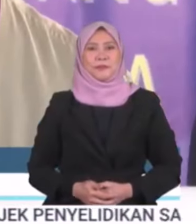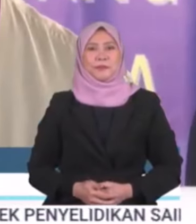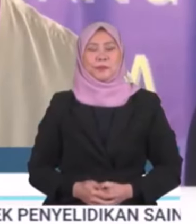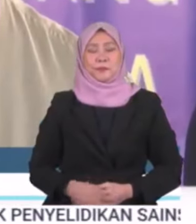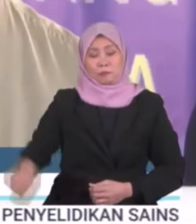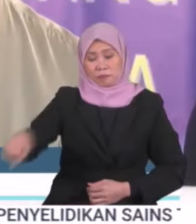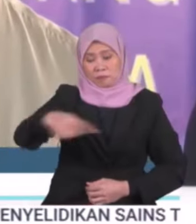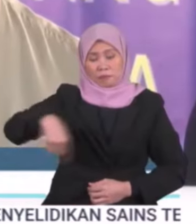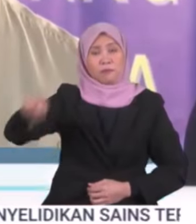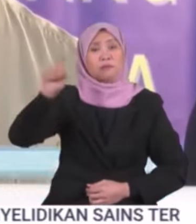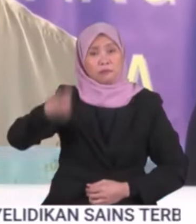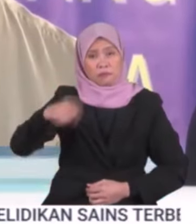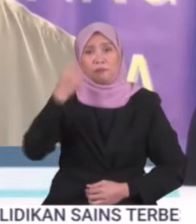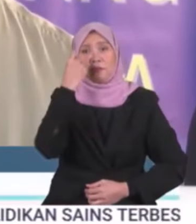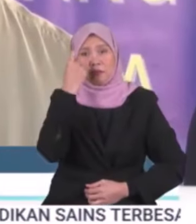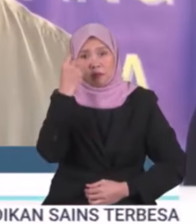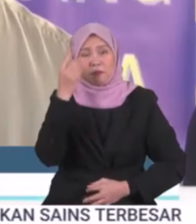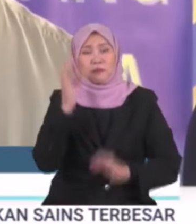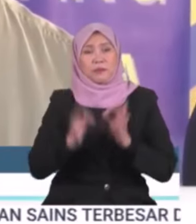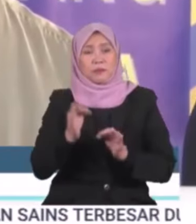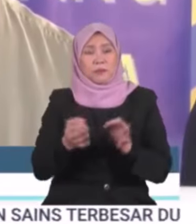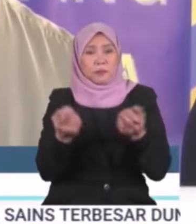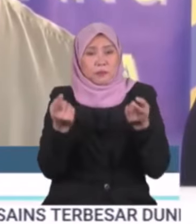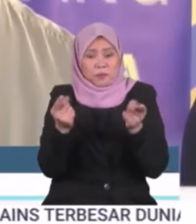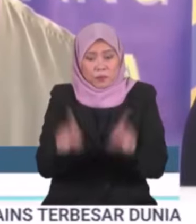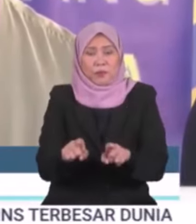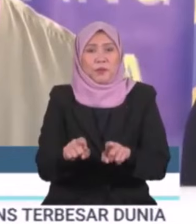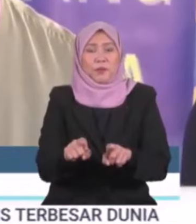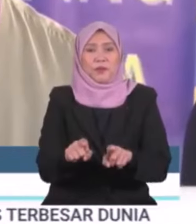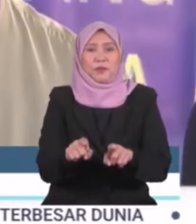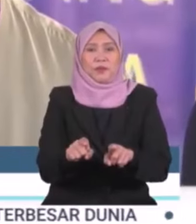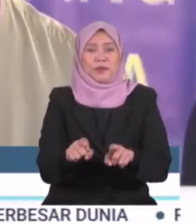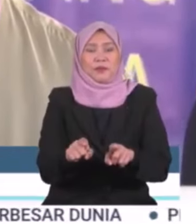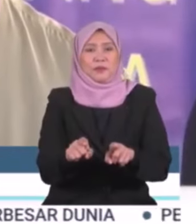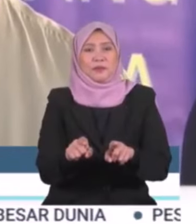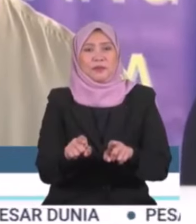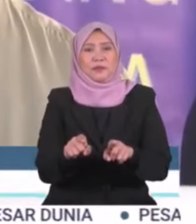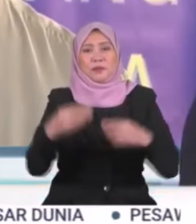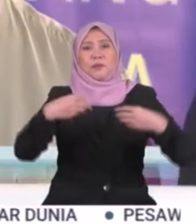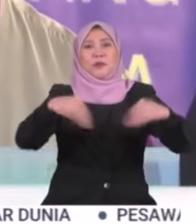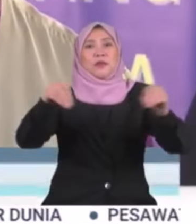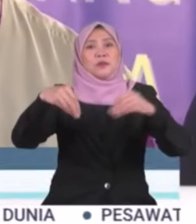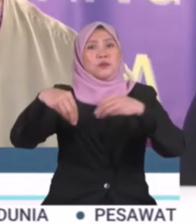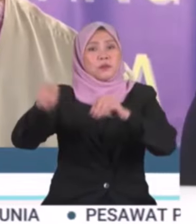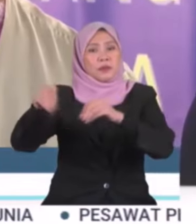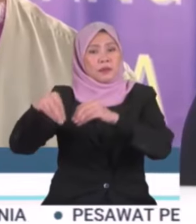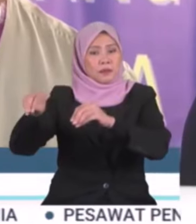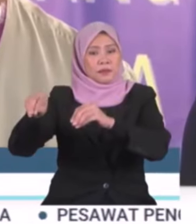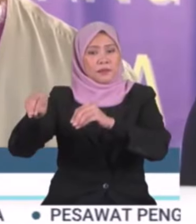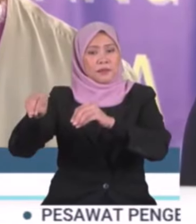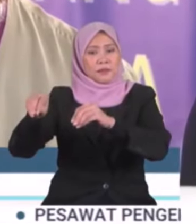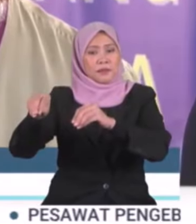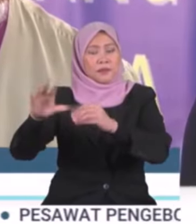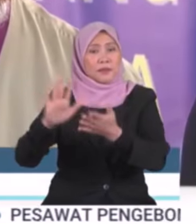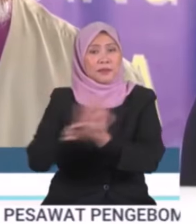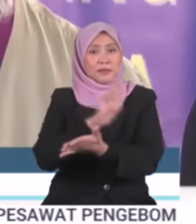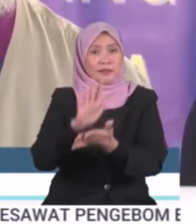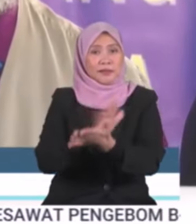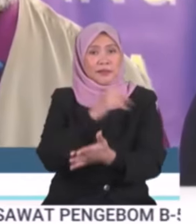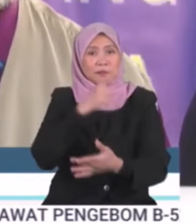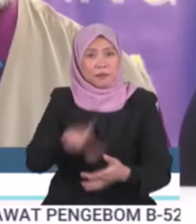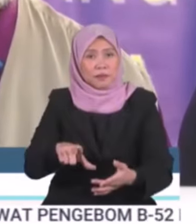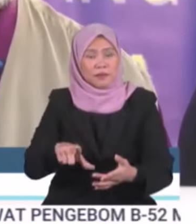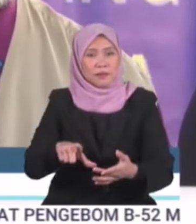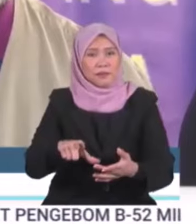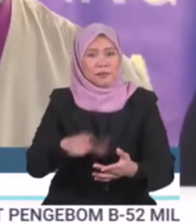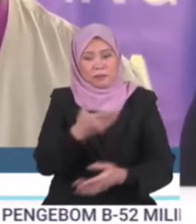anda perlu faham apabila berlaku penjualan sebagai kertas lama